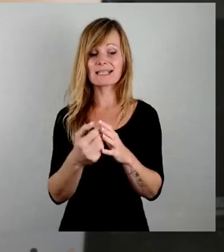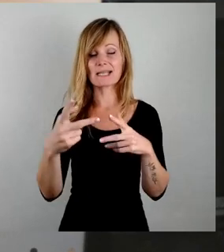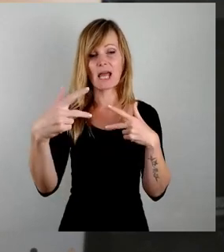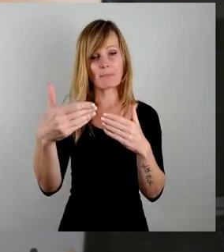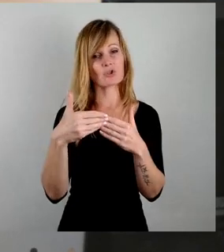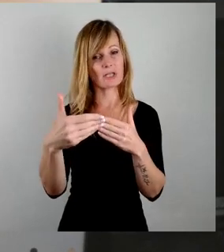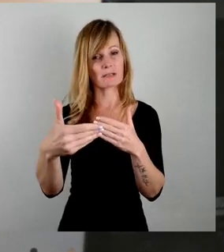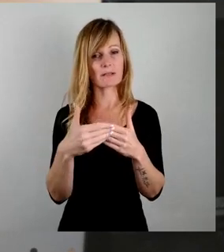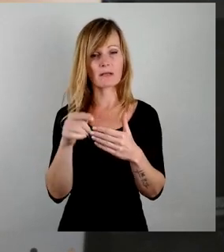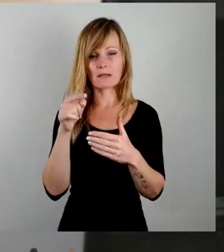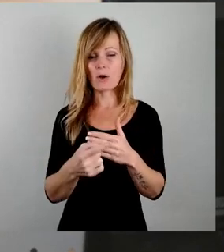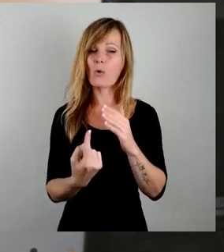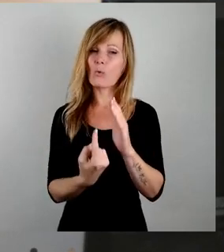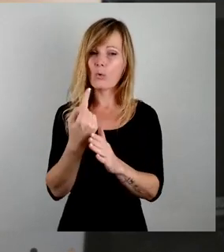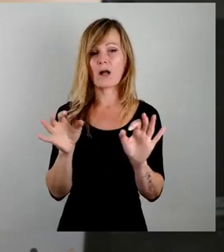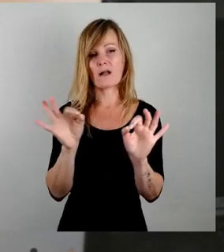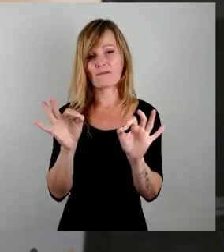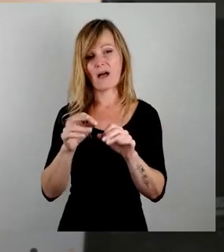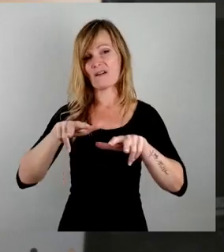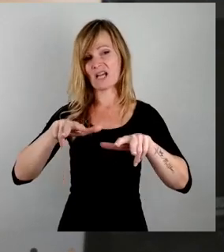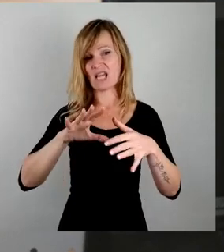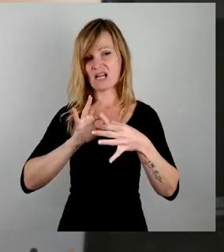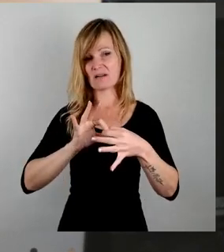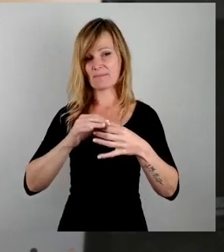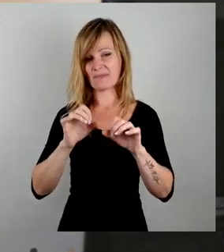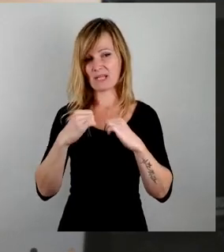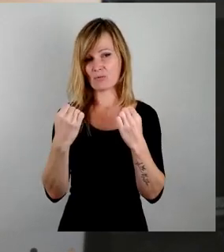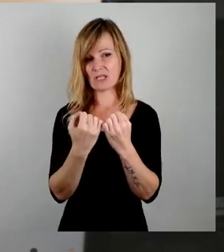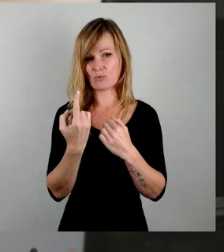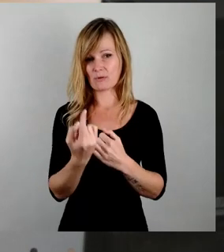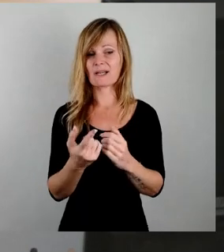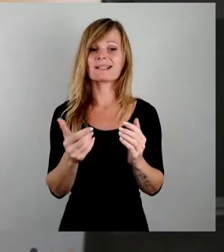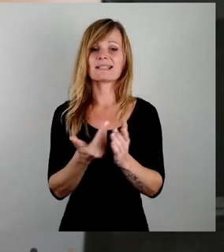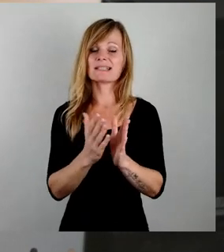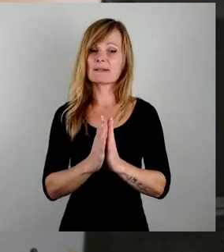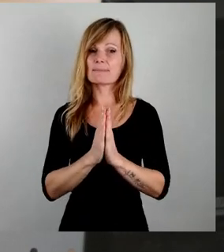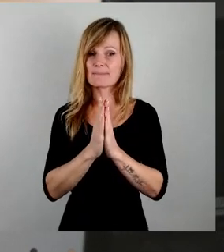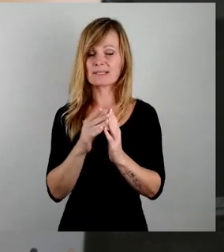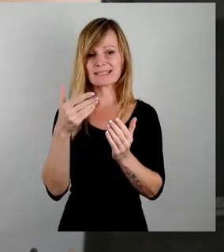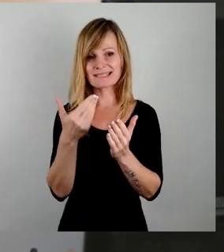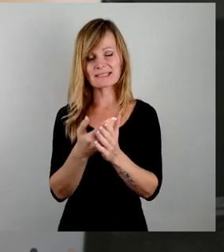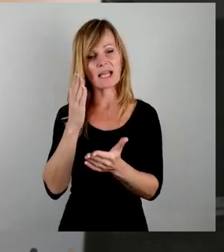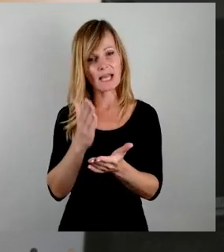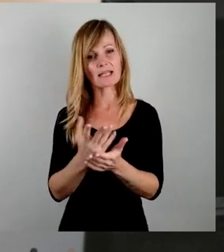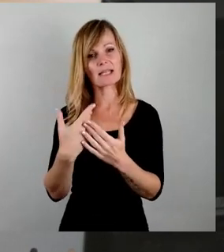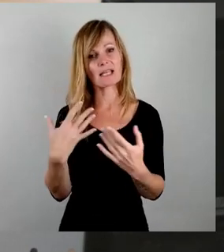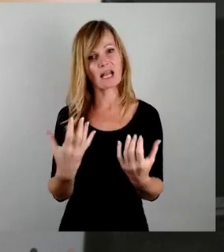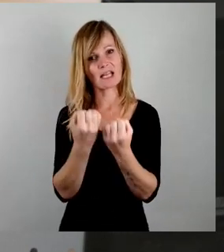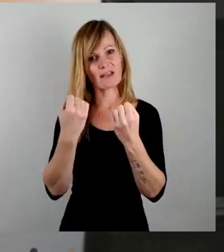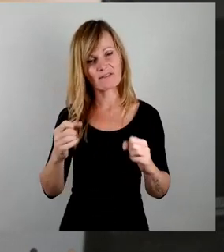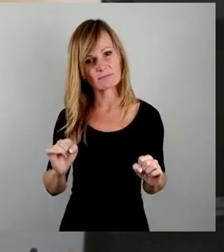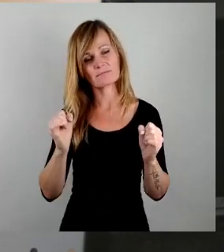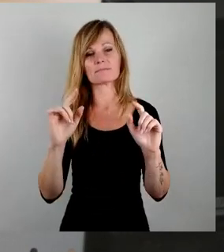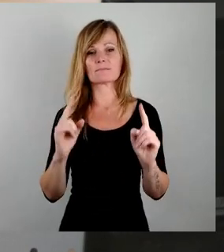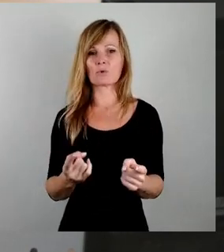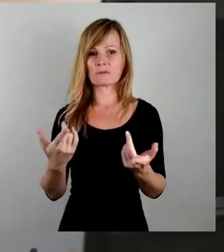äußerst verkehrsgefährdend. Und ich bitte einfach darum, dass das endlich in Angriff genommen wird. Ich möchte